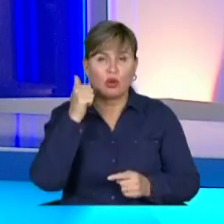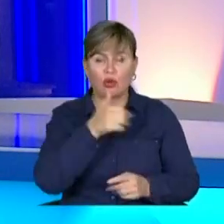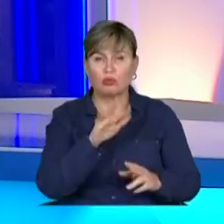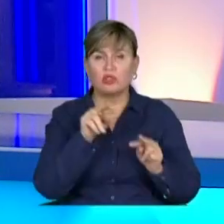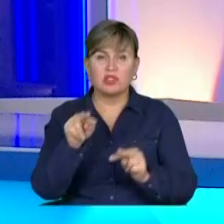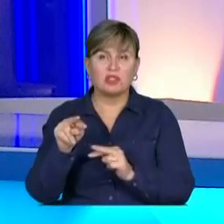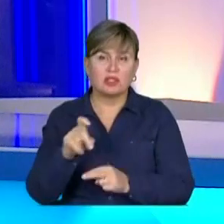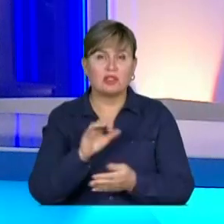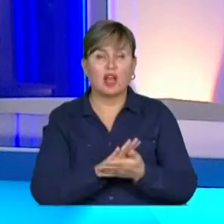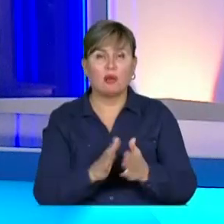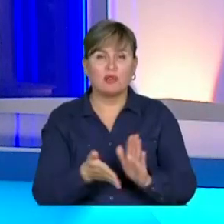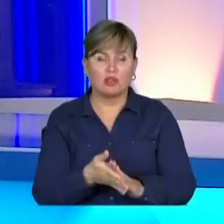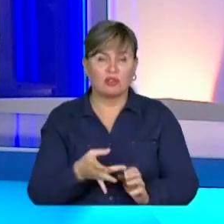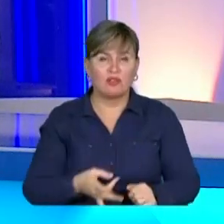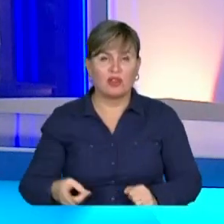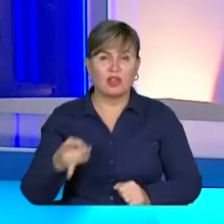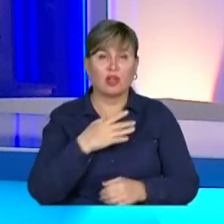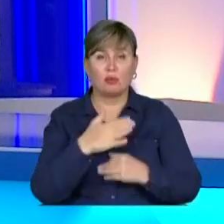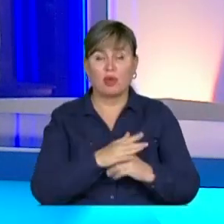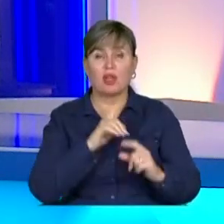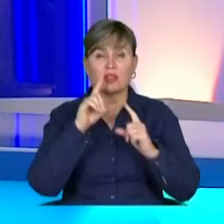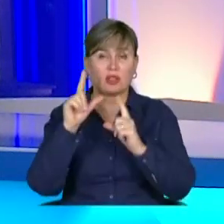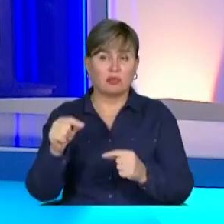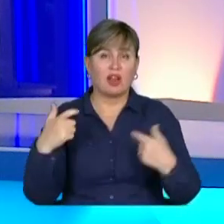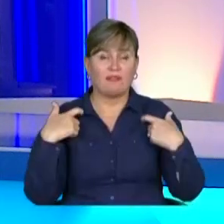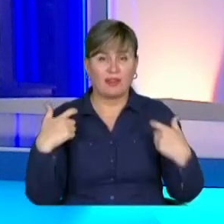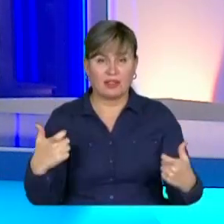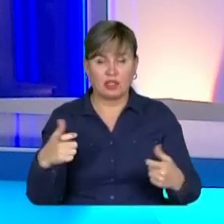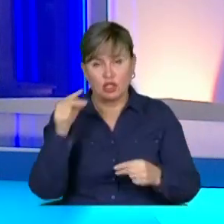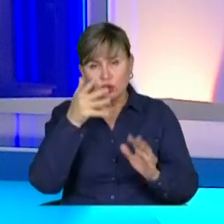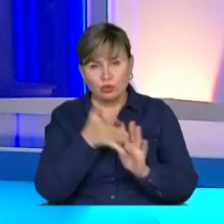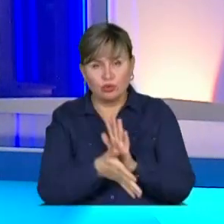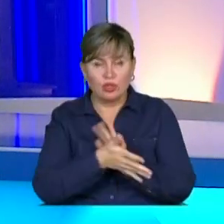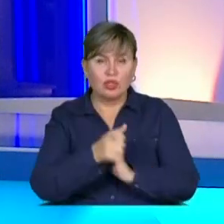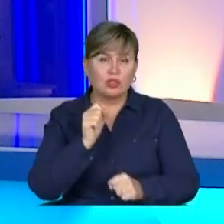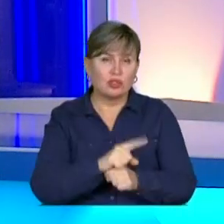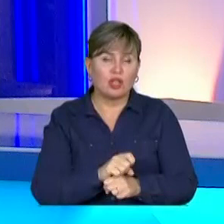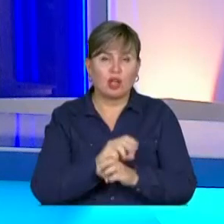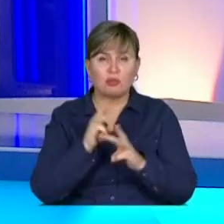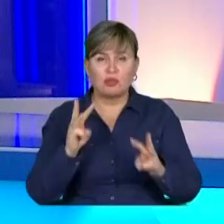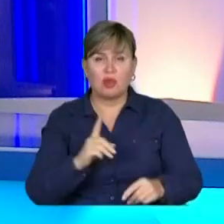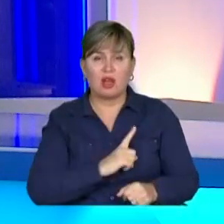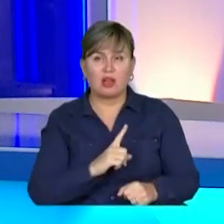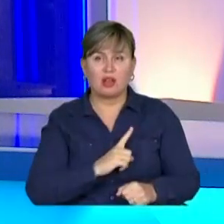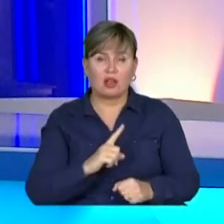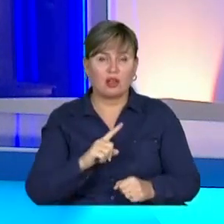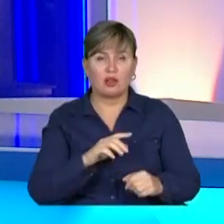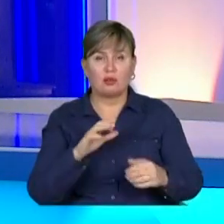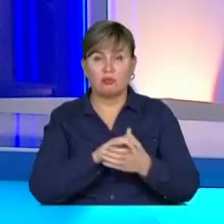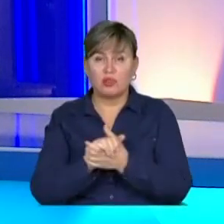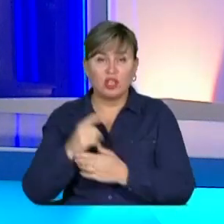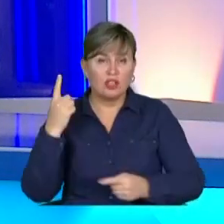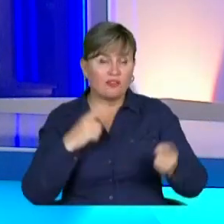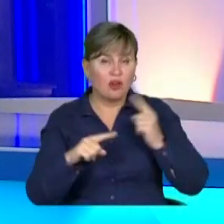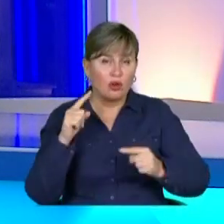за обстановкой в регионе. Перед отправкой офицеры и сержанты изучали задачи по обеспечению охраны миротворческой базы,